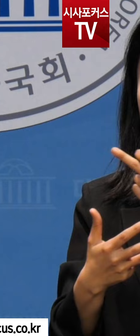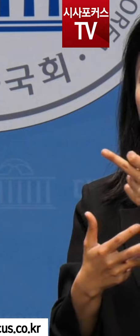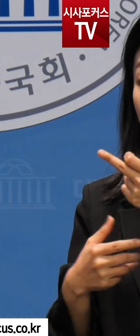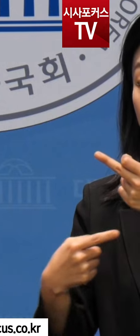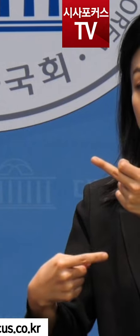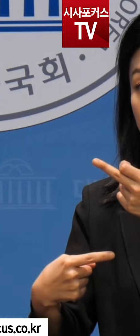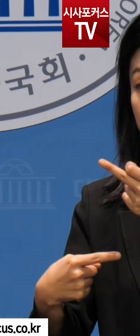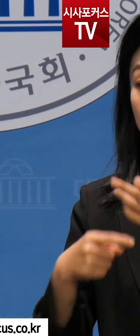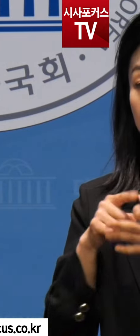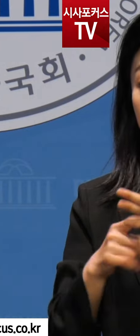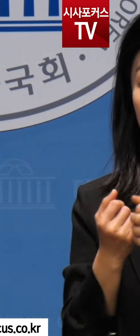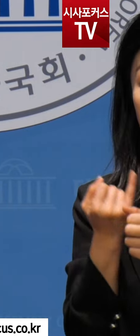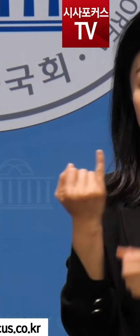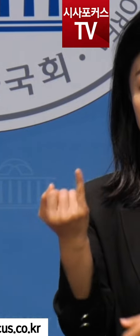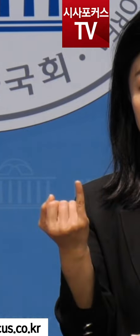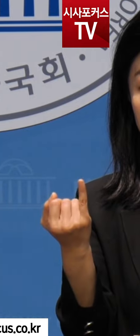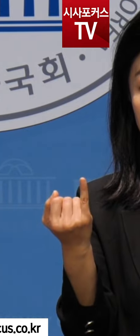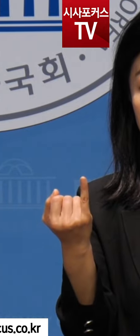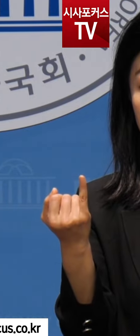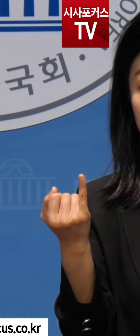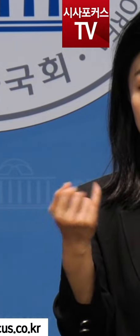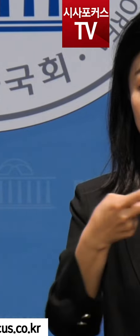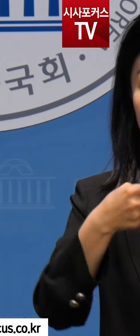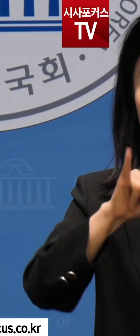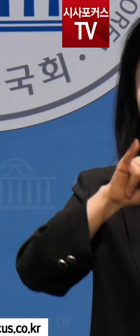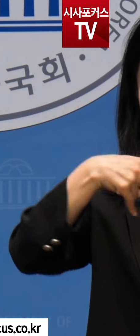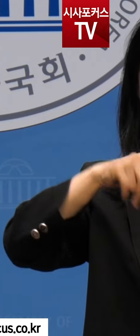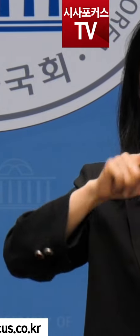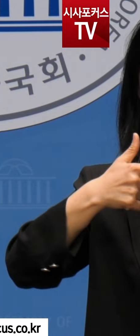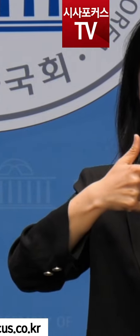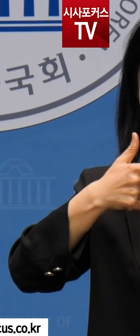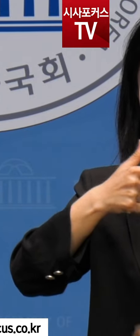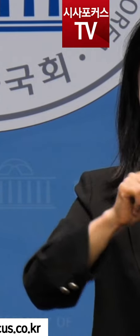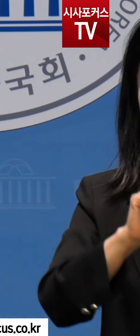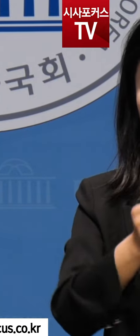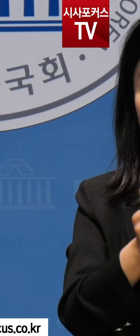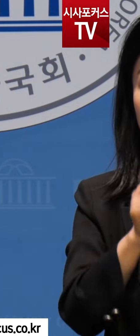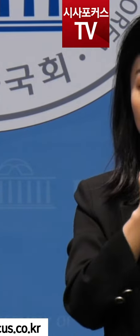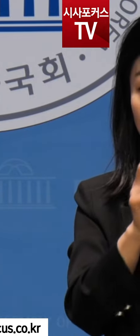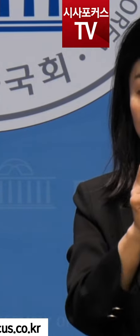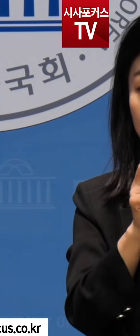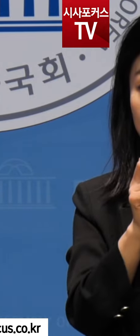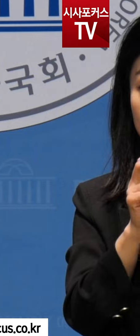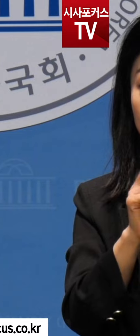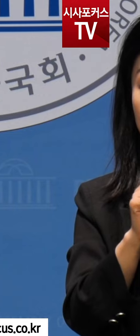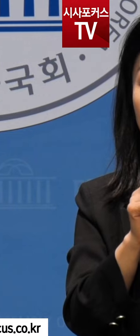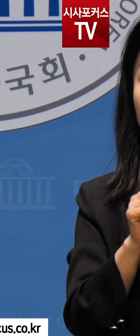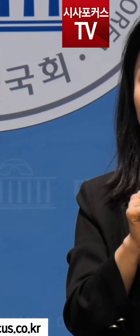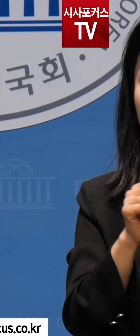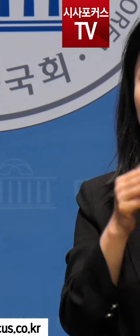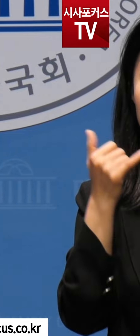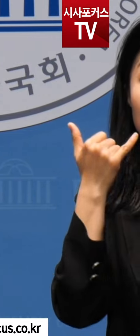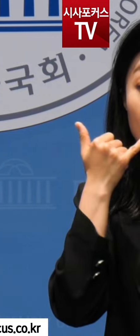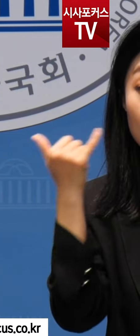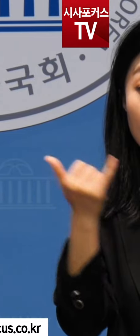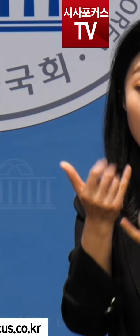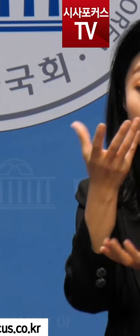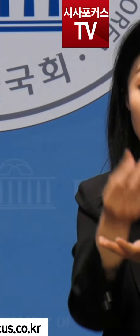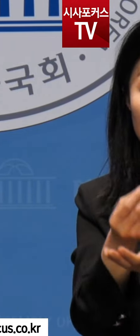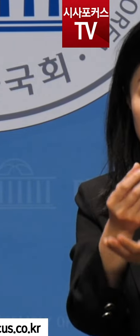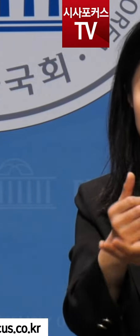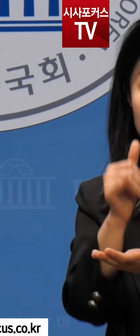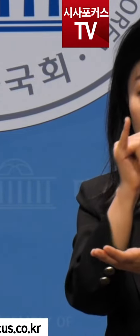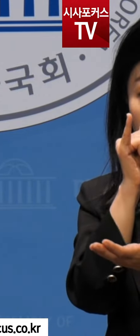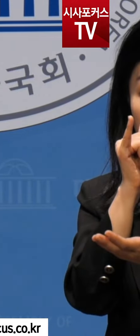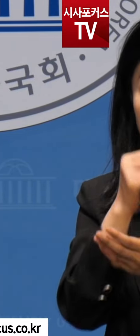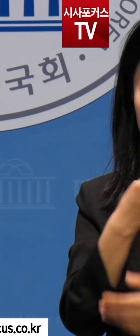1일 김건희 여사와 대신증권 직원의 전화주문 녹취가 있습니다. 5.